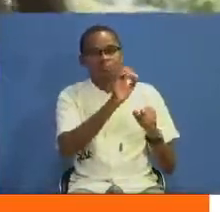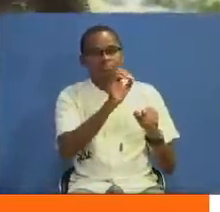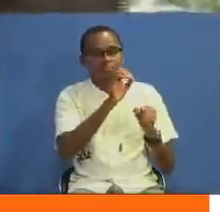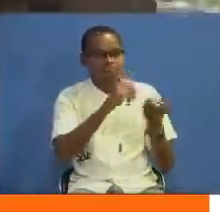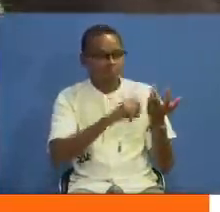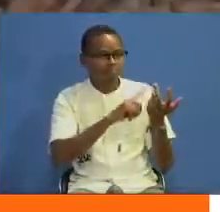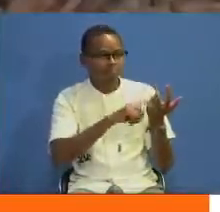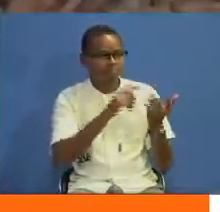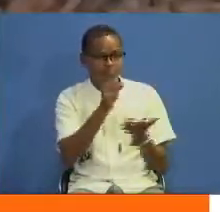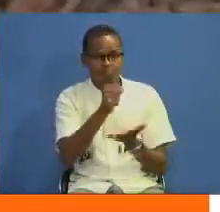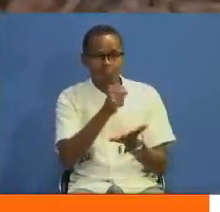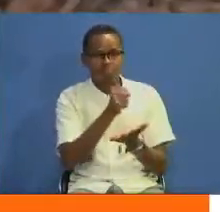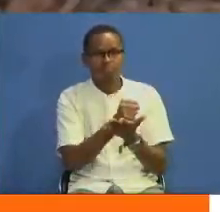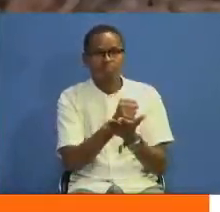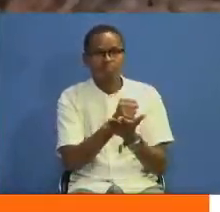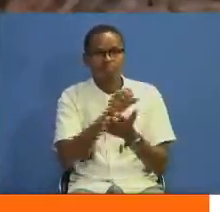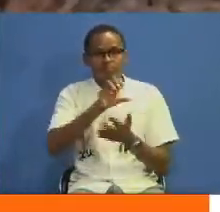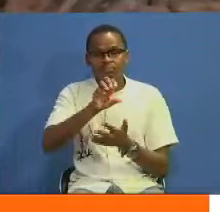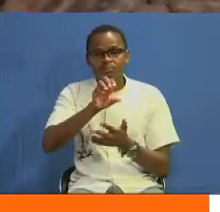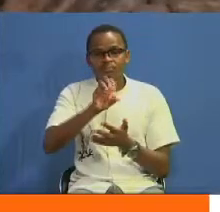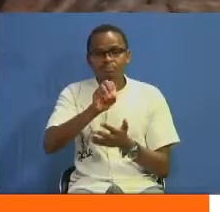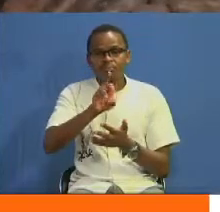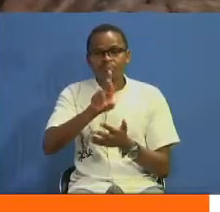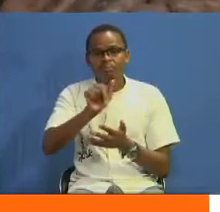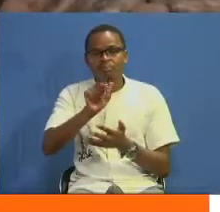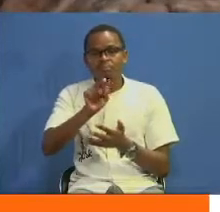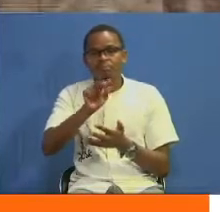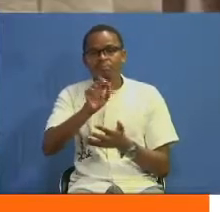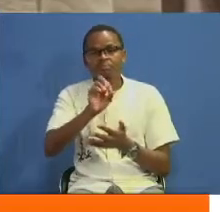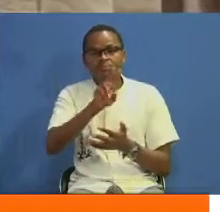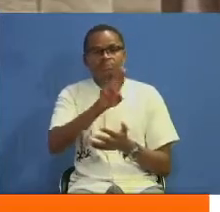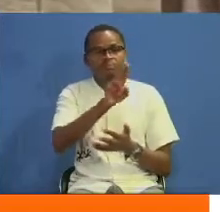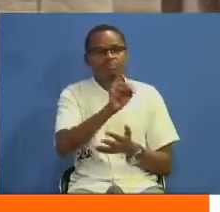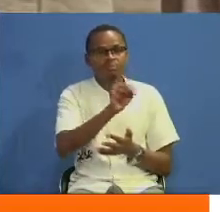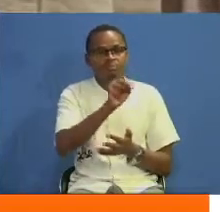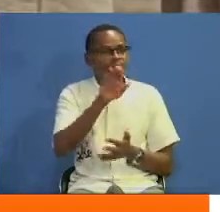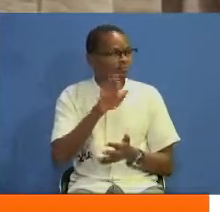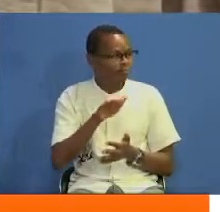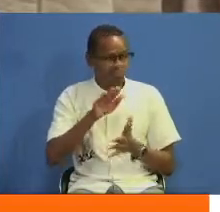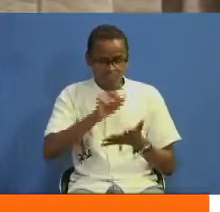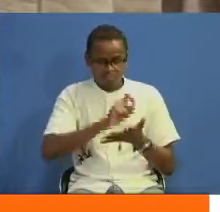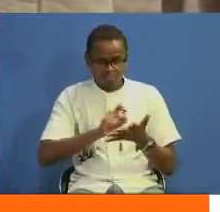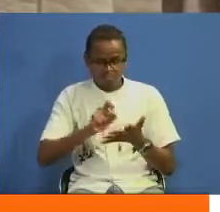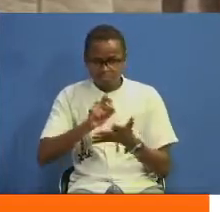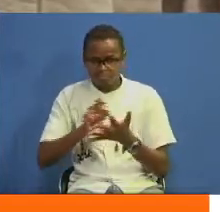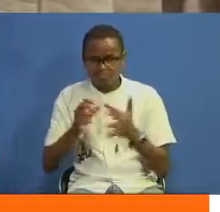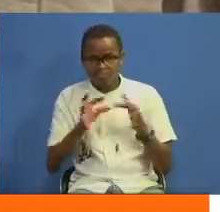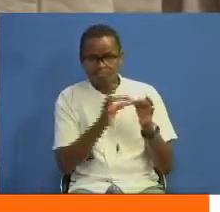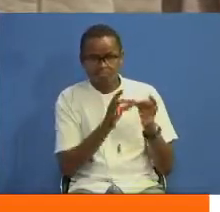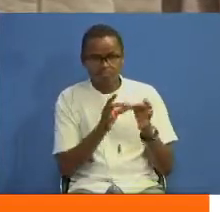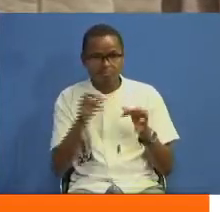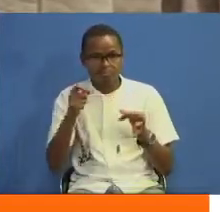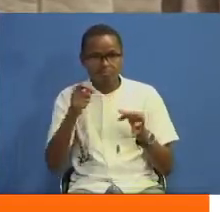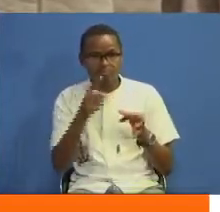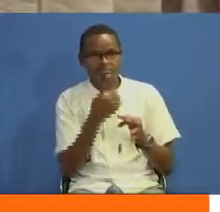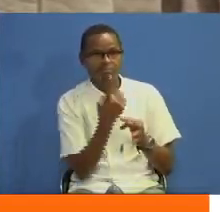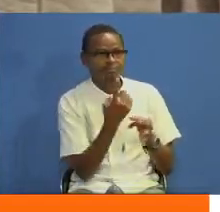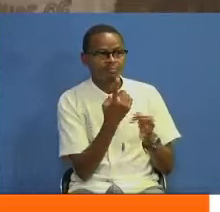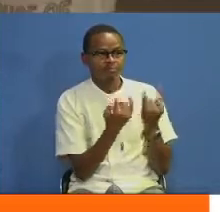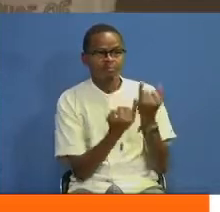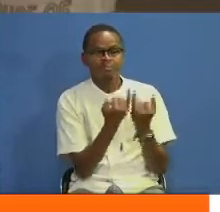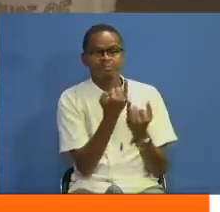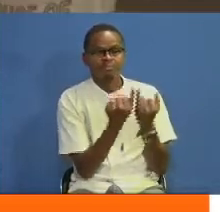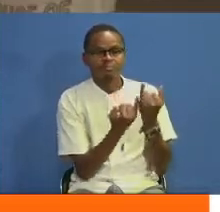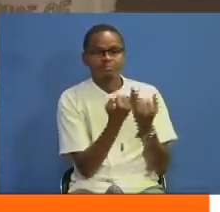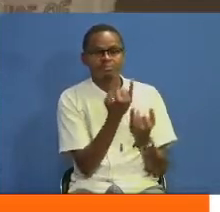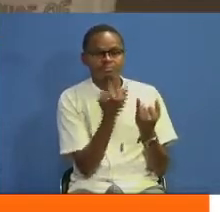takwimu rasmi. Orange Bank Africa na UN Women walitia saini mkataba wa ushirika Julai mosi mjini Abidjan